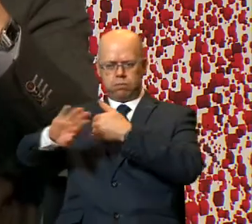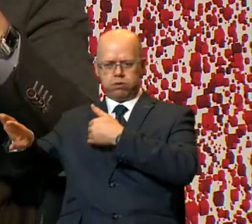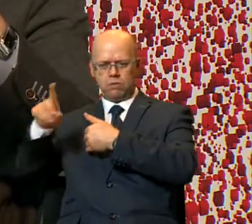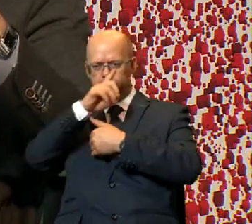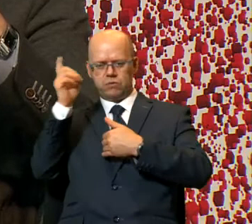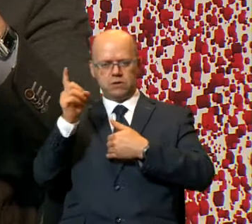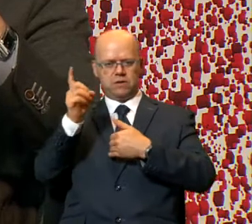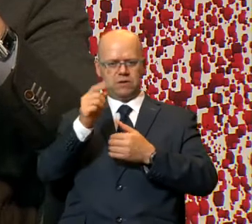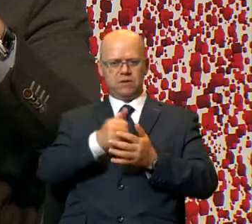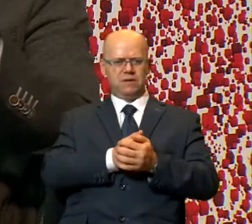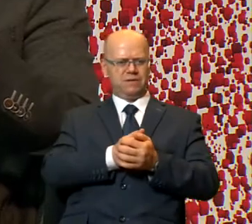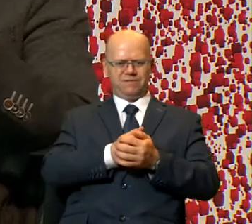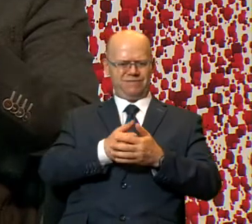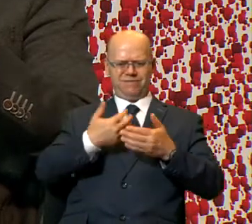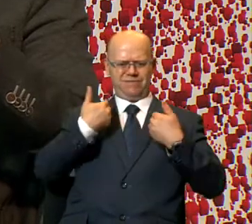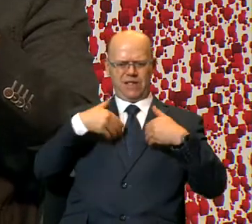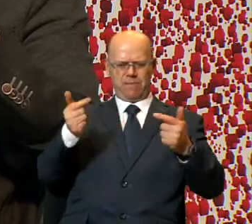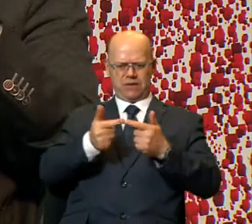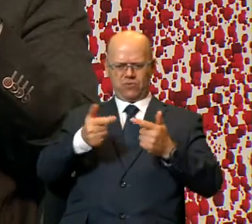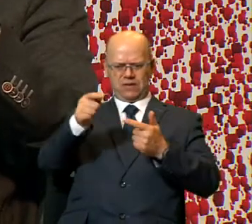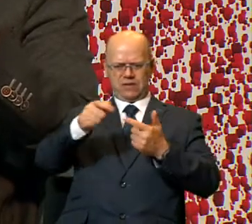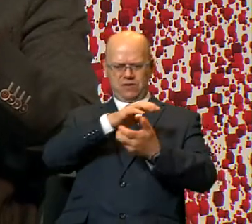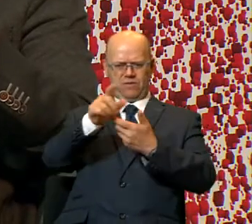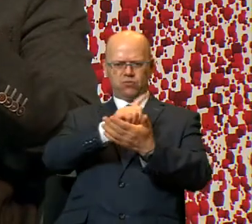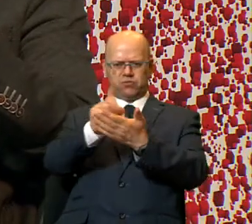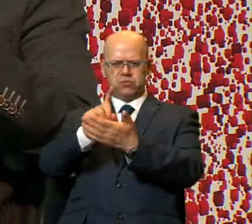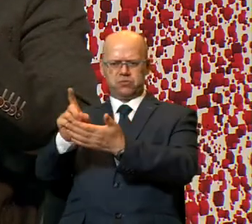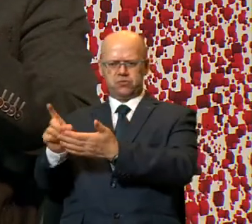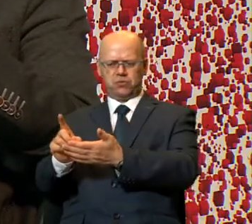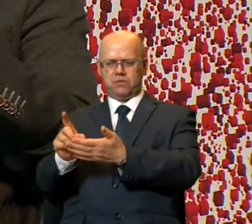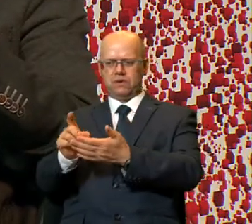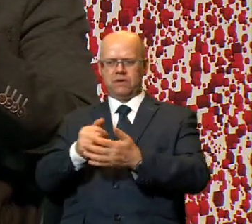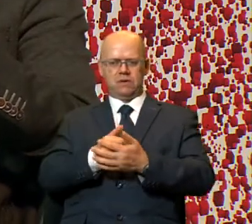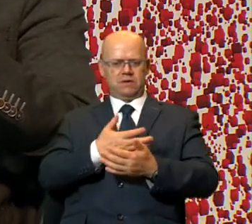że to już nie jest ich świat, ponieważ to niejako podcina